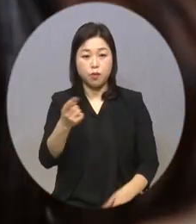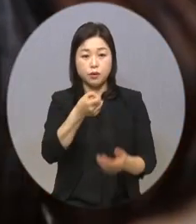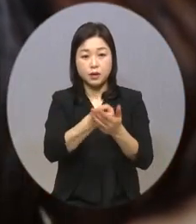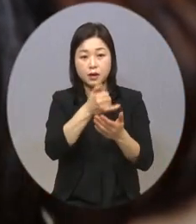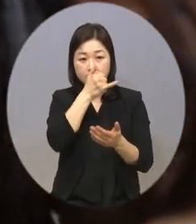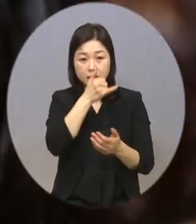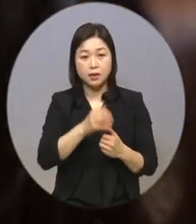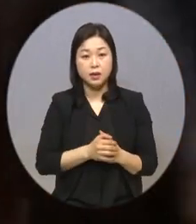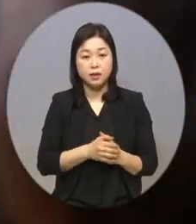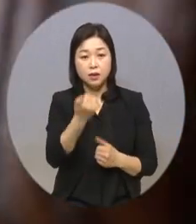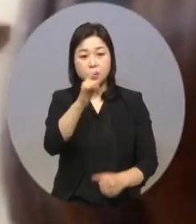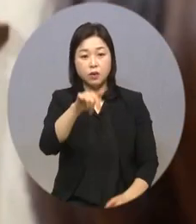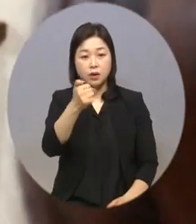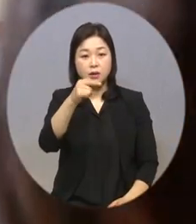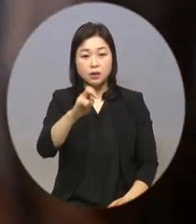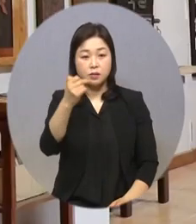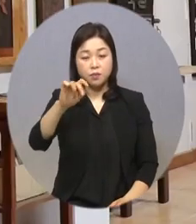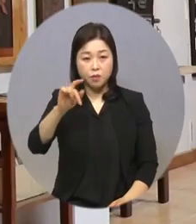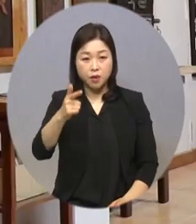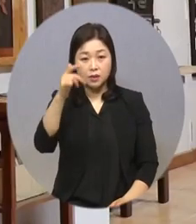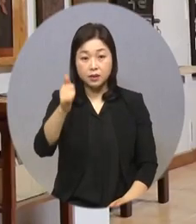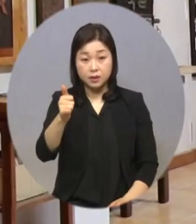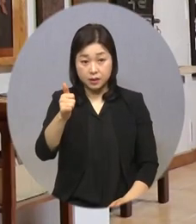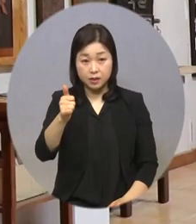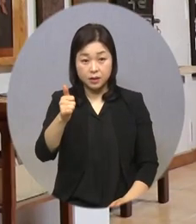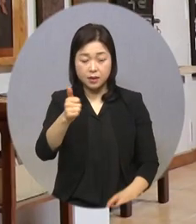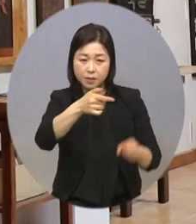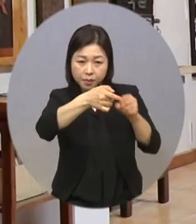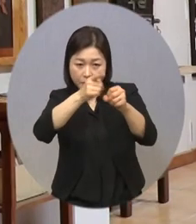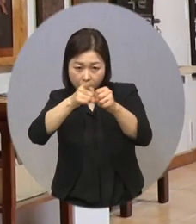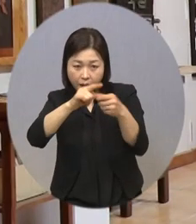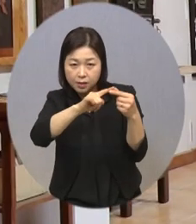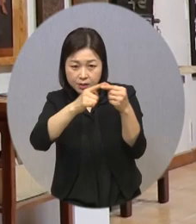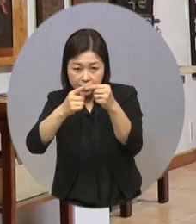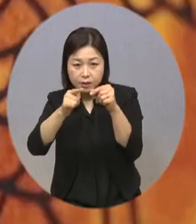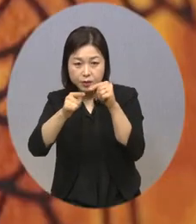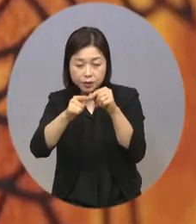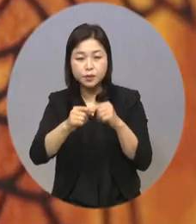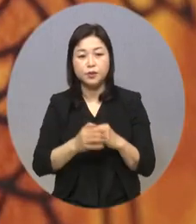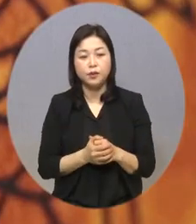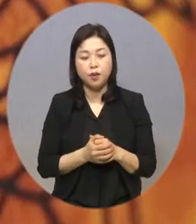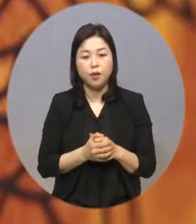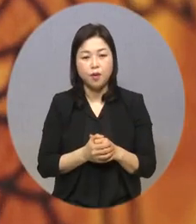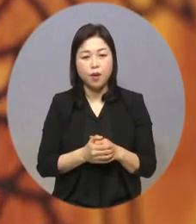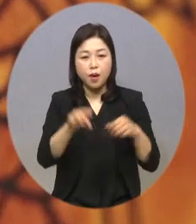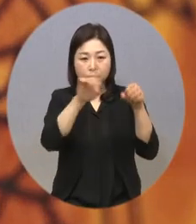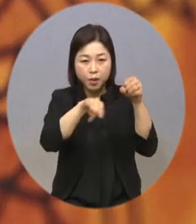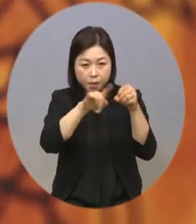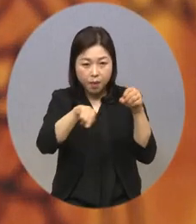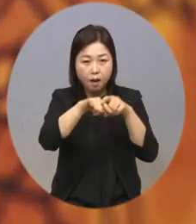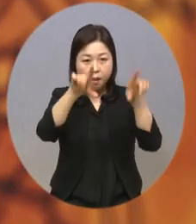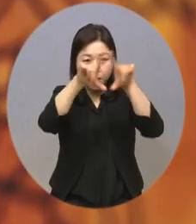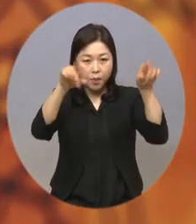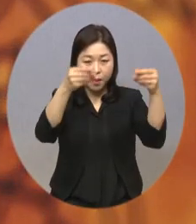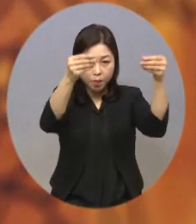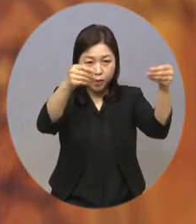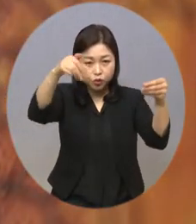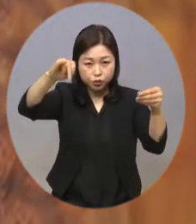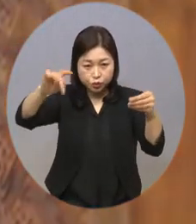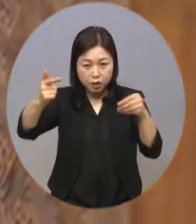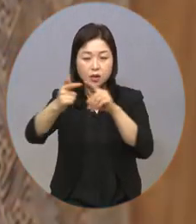지정된 곽금원 각자장은 정교한 서각 작품으로 사찰 현판, 주련 등 작업한